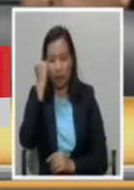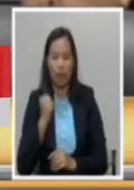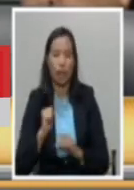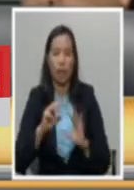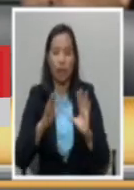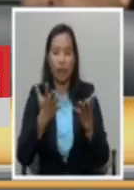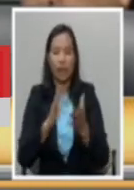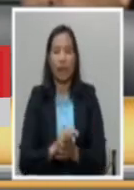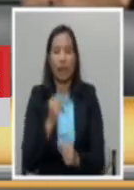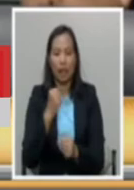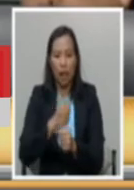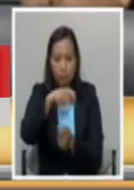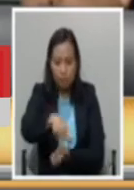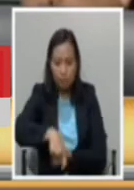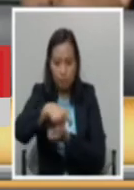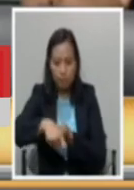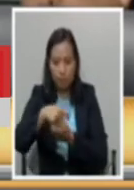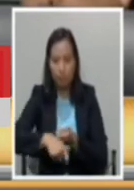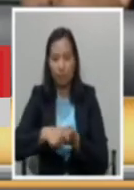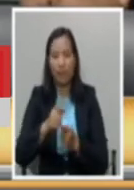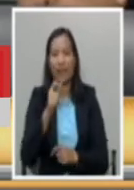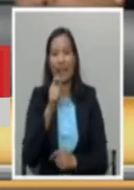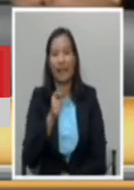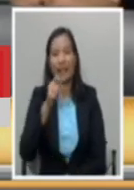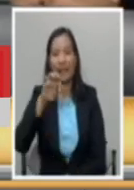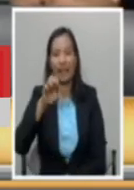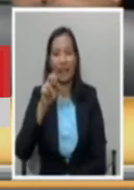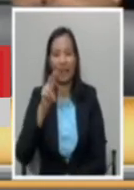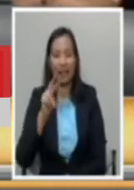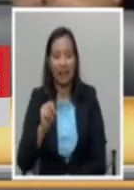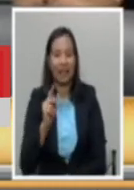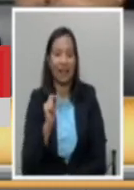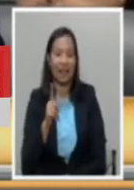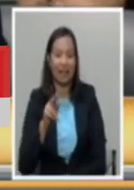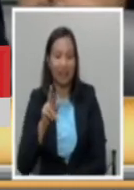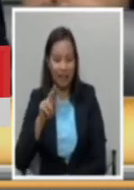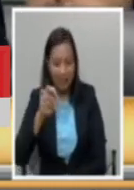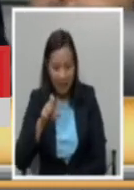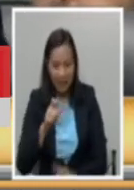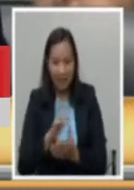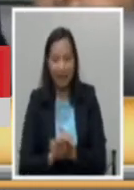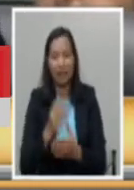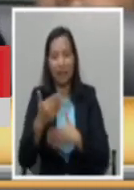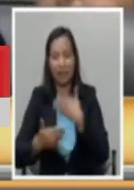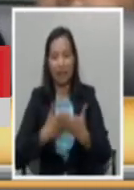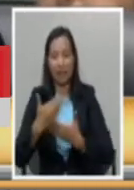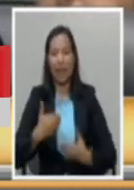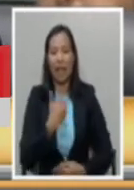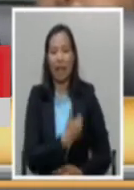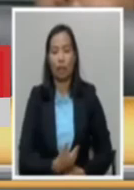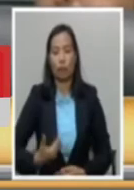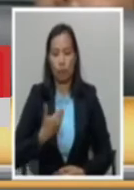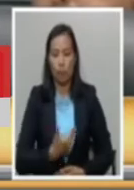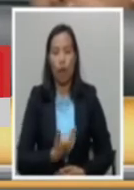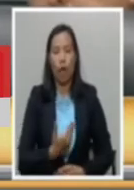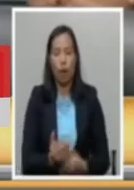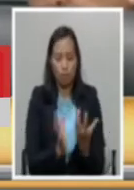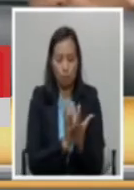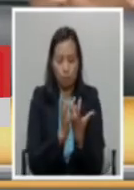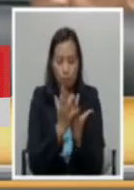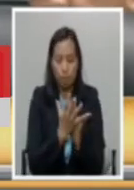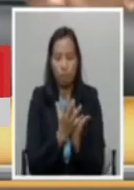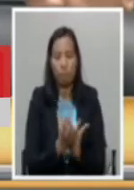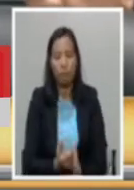ตรอินทรีย์ทำเกษตรออร์แกนิกเพราะท่านประธานครับวันนี้ตลาดสุขภาพตลาดคนที่เขา